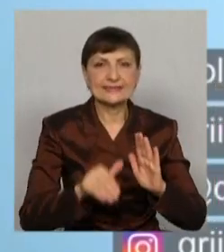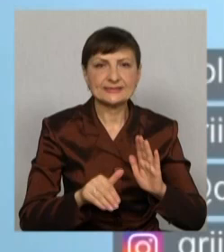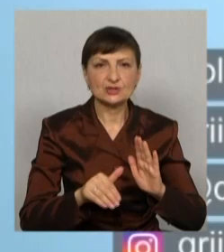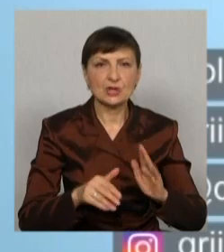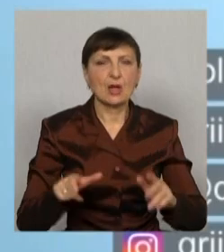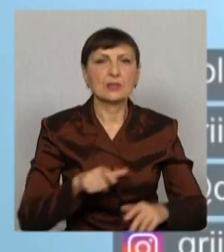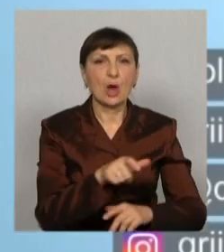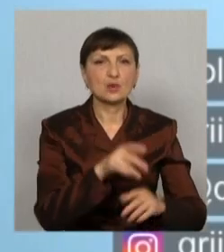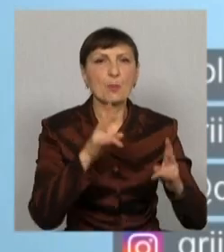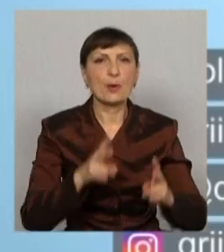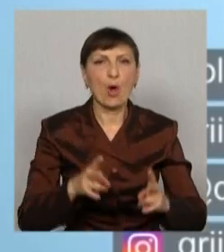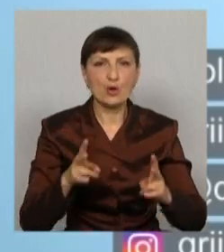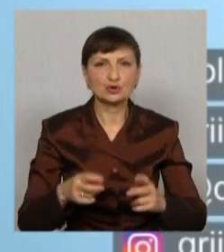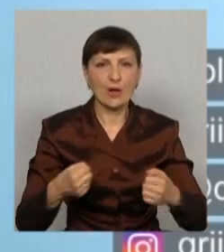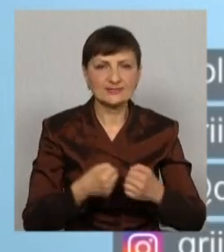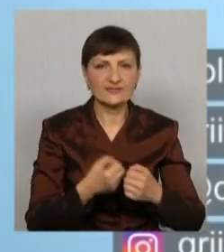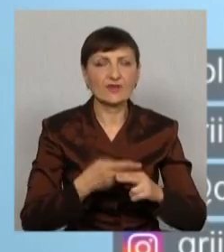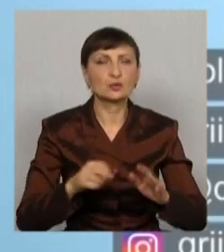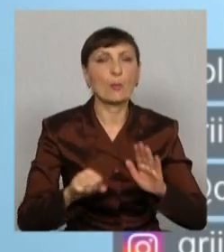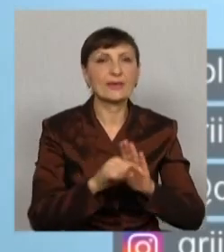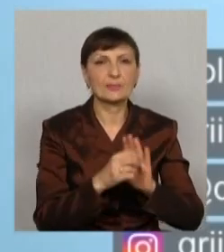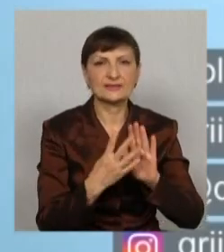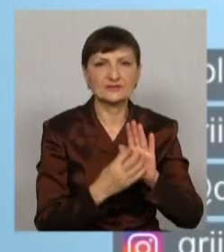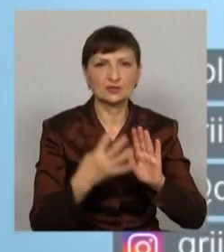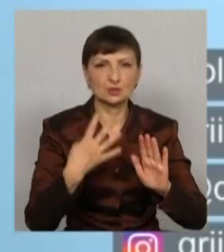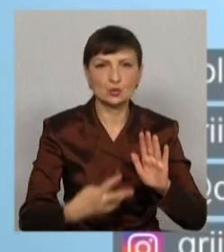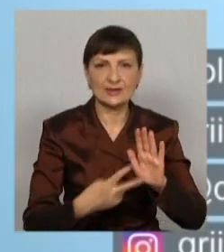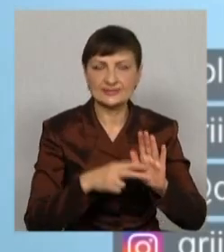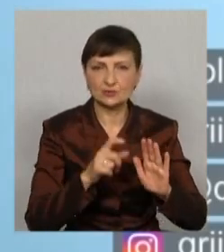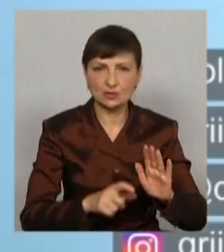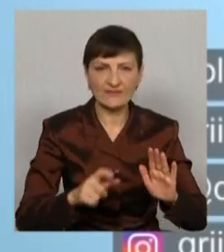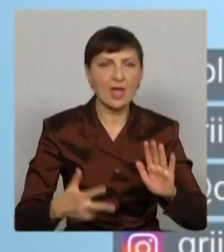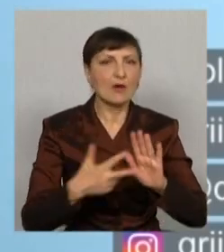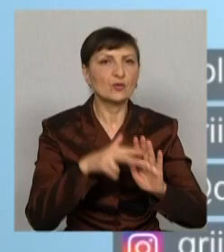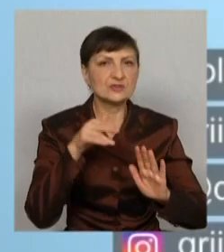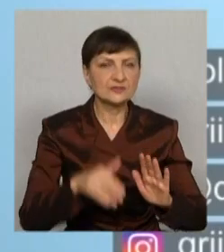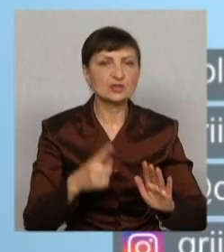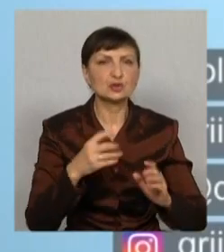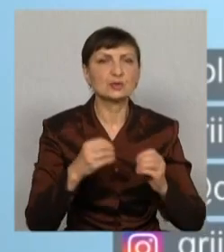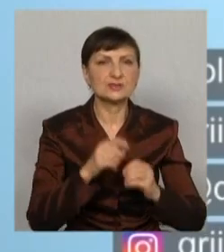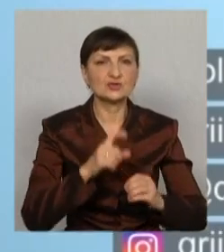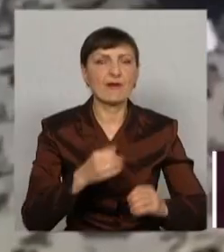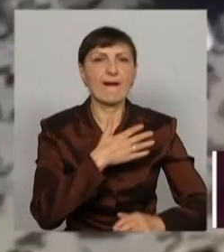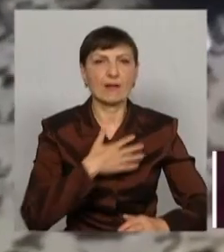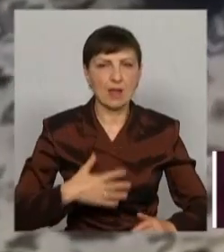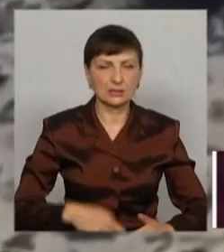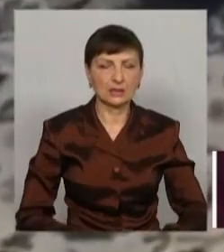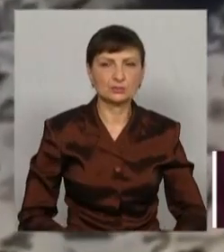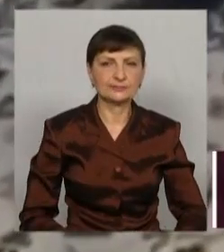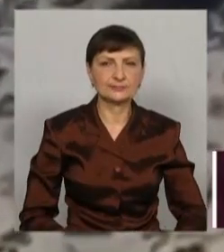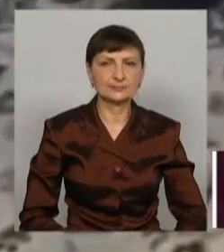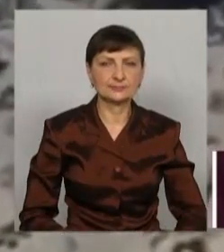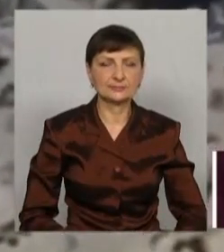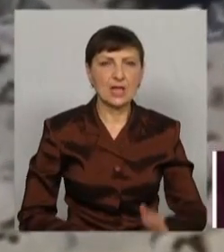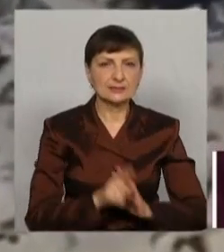6 тысяч дорожно-транспортных происшествий, в которых погибли 947 человек и 8110 человек ранены.